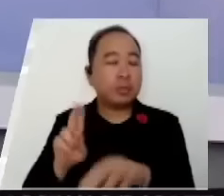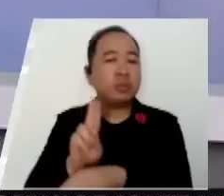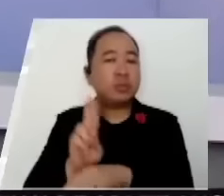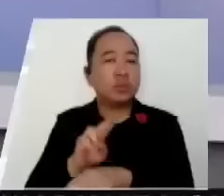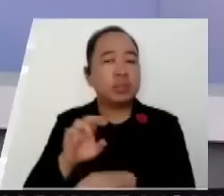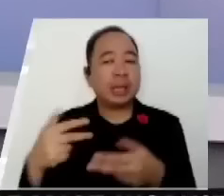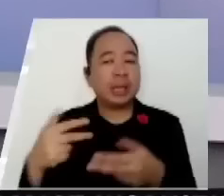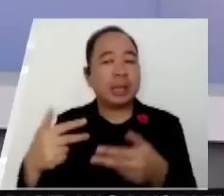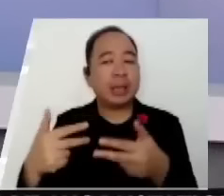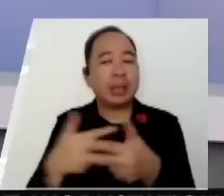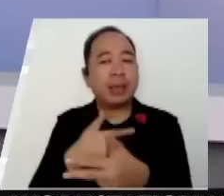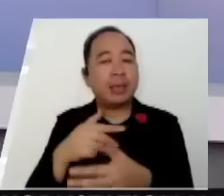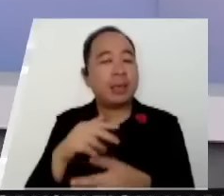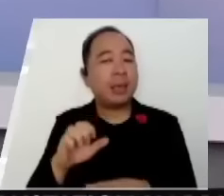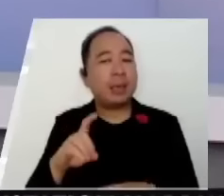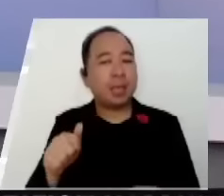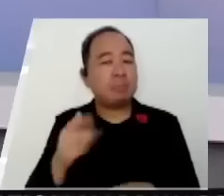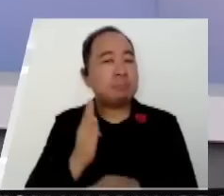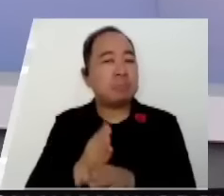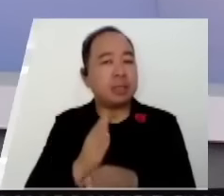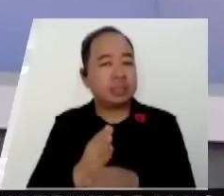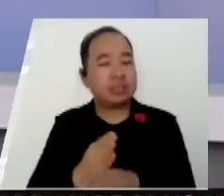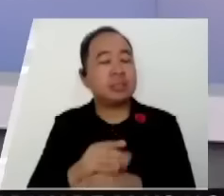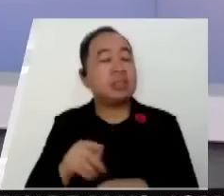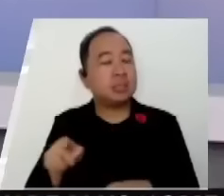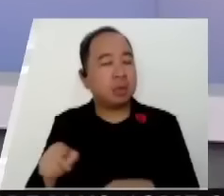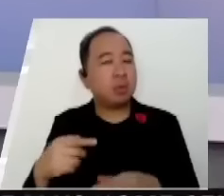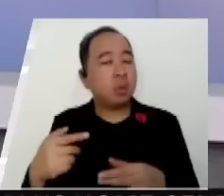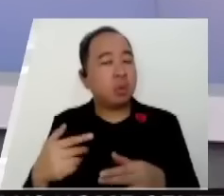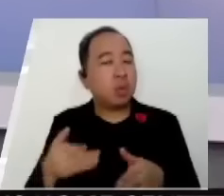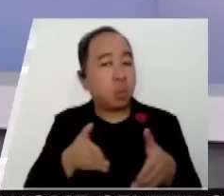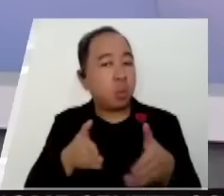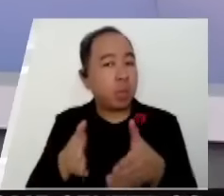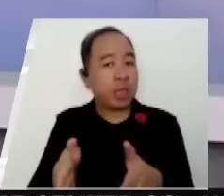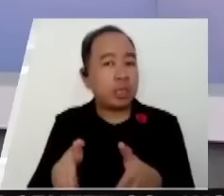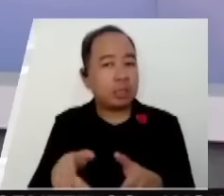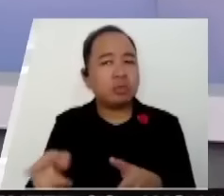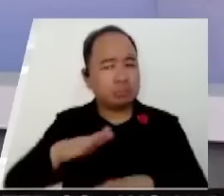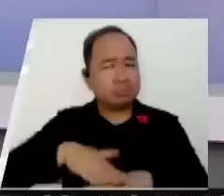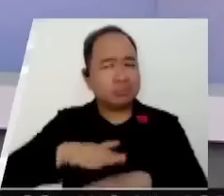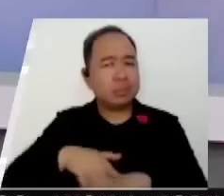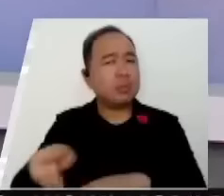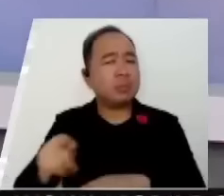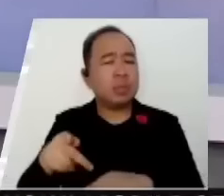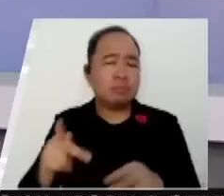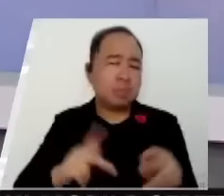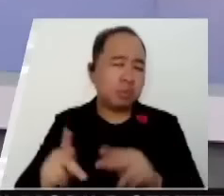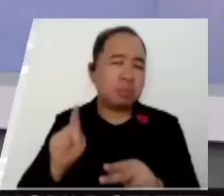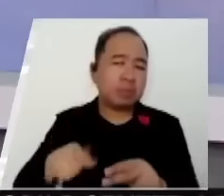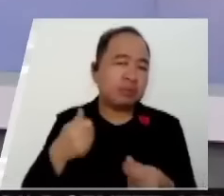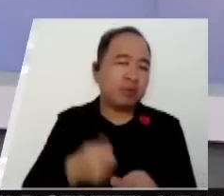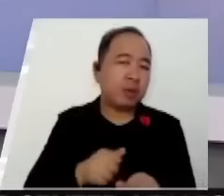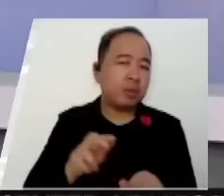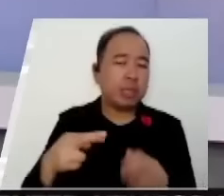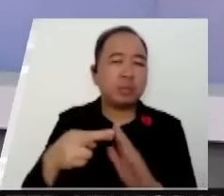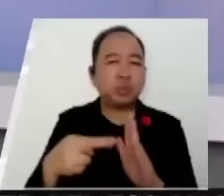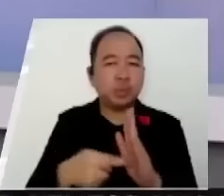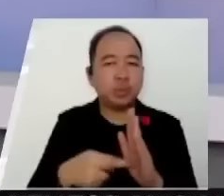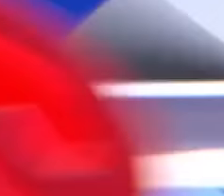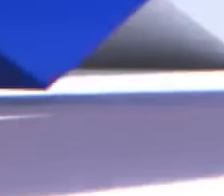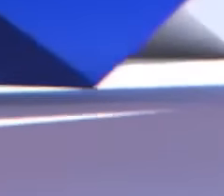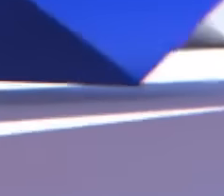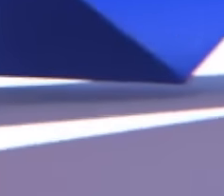imbestigasyon ng MMDA na muling nagpaalala sa publiko na sumunod sa kanilang patakaran para iwas aberya. Diyan ang tinutukan